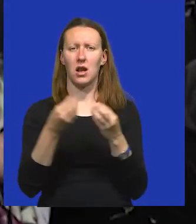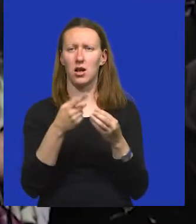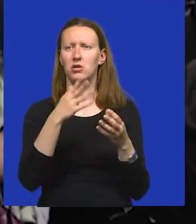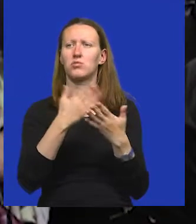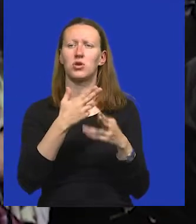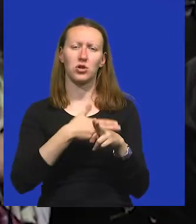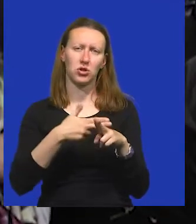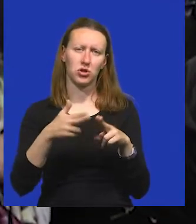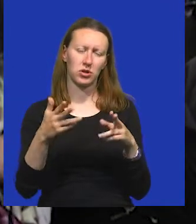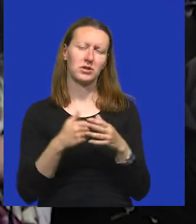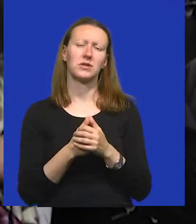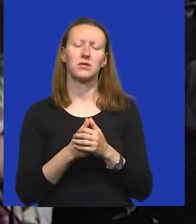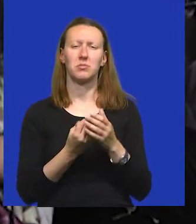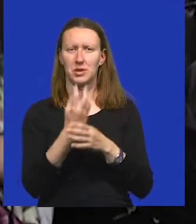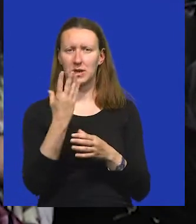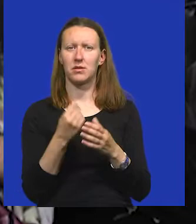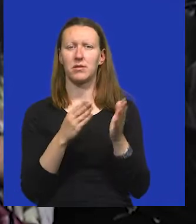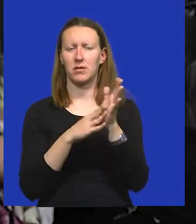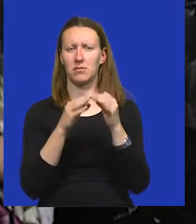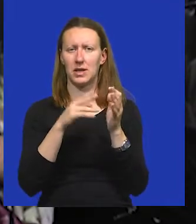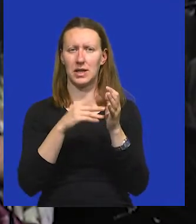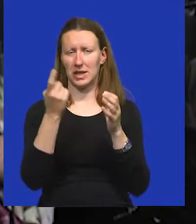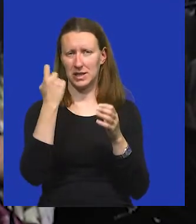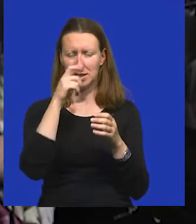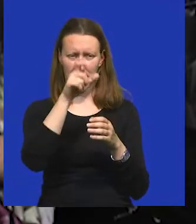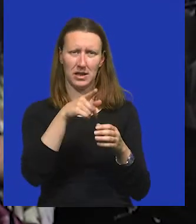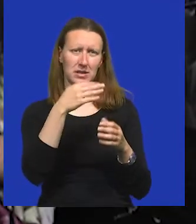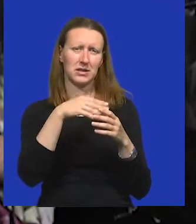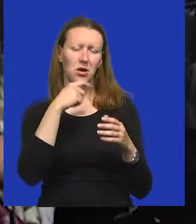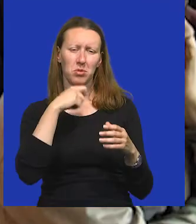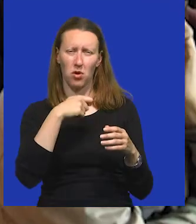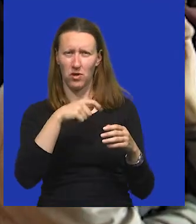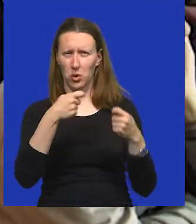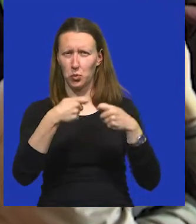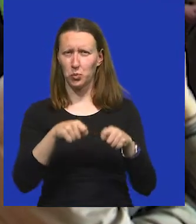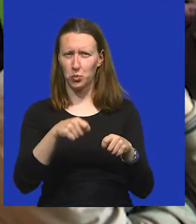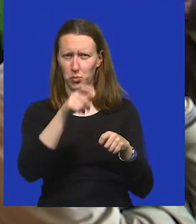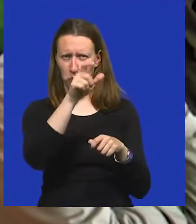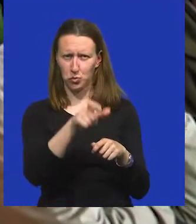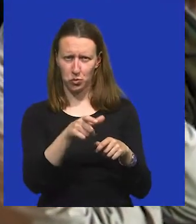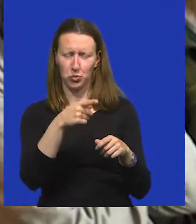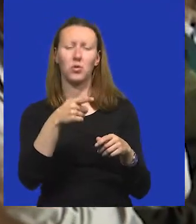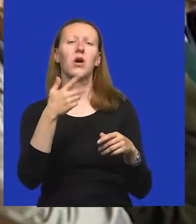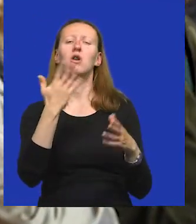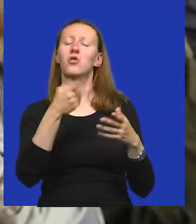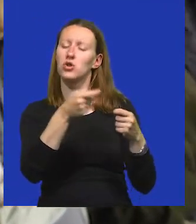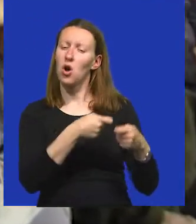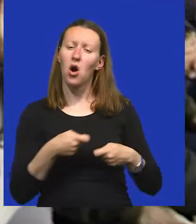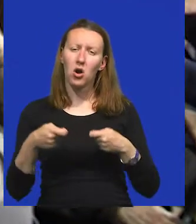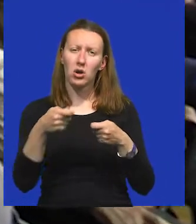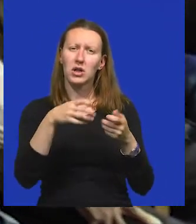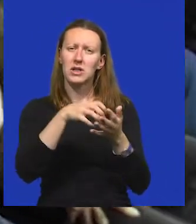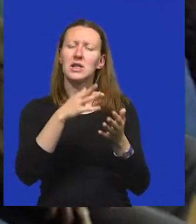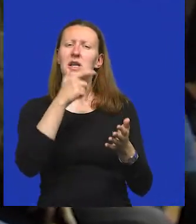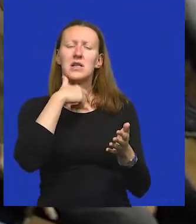nostro ambiente sia più pulito e più sano. Mirella Marini, segretaria dei pensionati della città di Dignano, ci ha detto cosa hanno organizzato nel